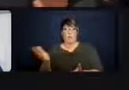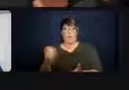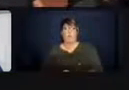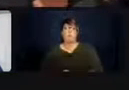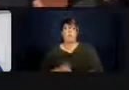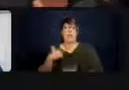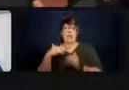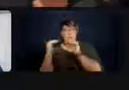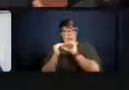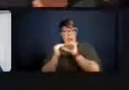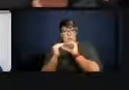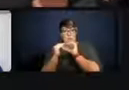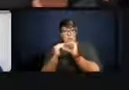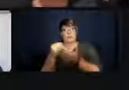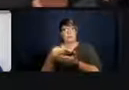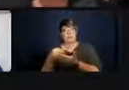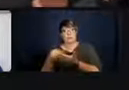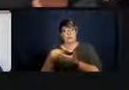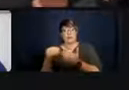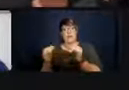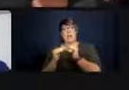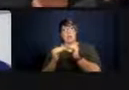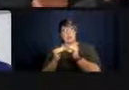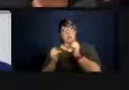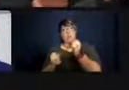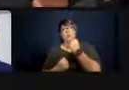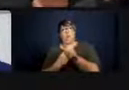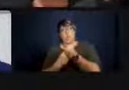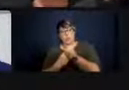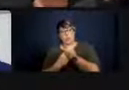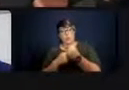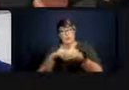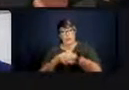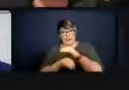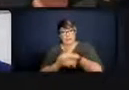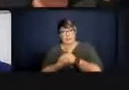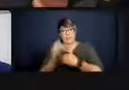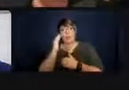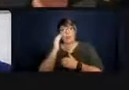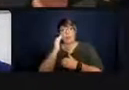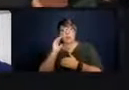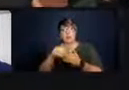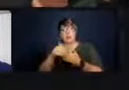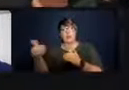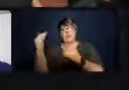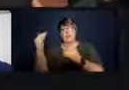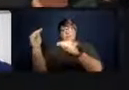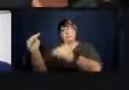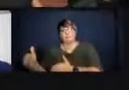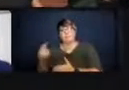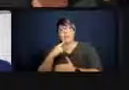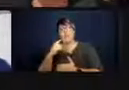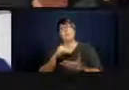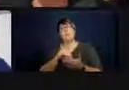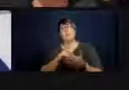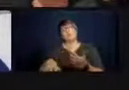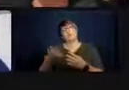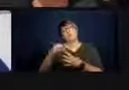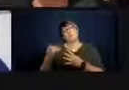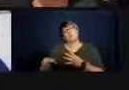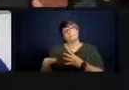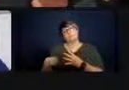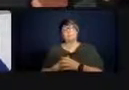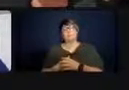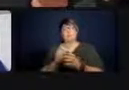أن يصل إلى مثل هذه الأشياء التي تم سردها في شرائح العرض. وهنالك أيضا مسألة ذي